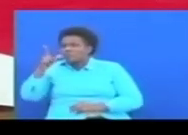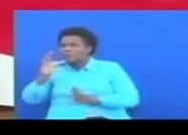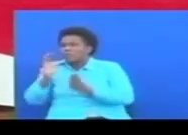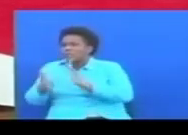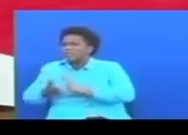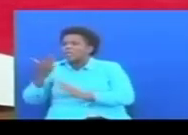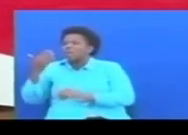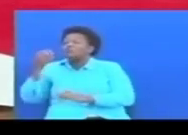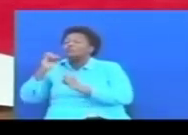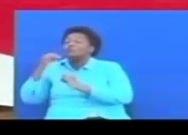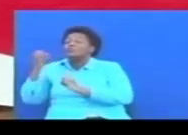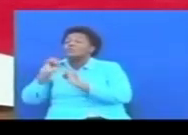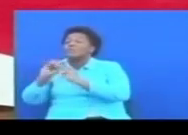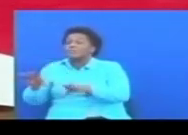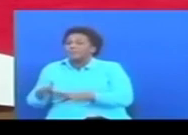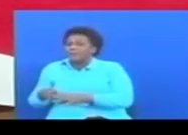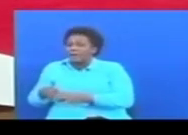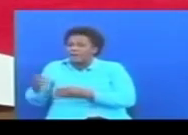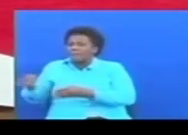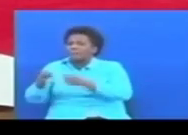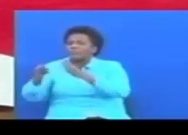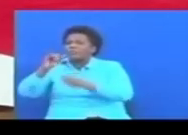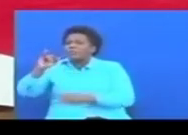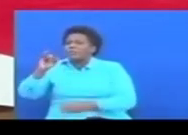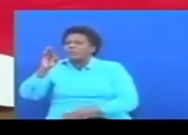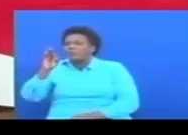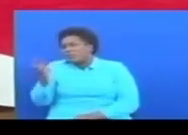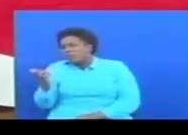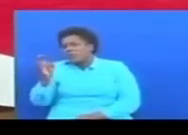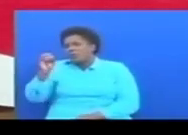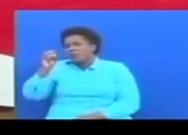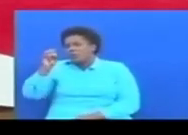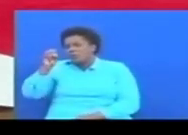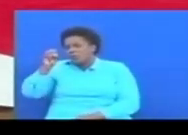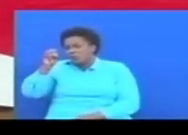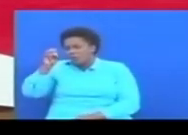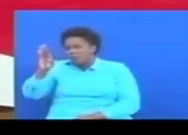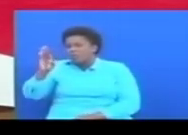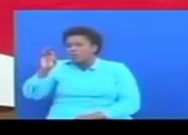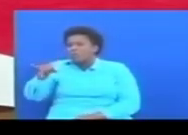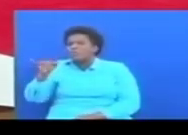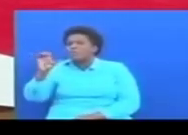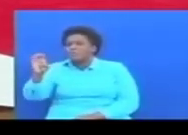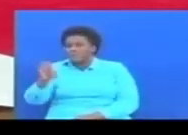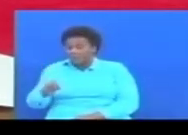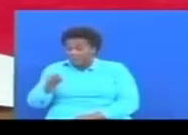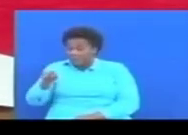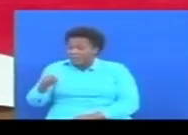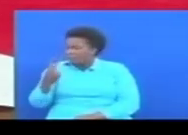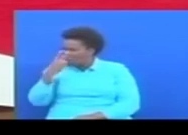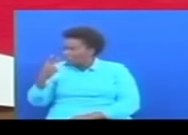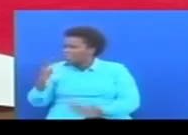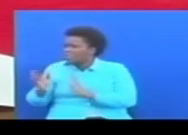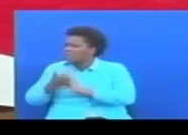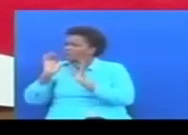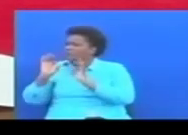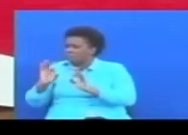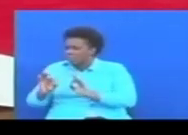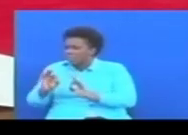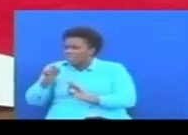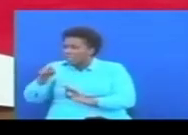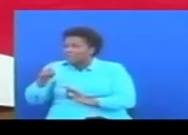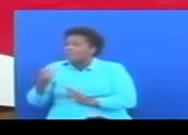mto Ibofie katika kijiji cha Ihimbo katika halmashauri ya wilaya Kilolo ambacho kingeweza kutumika kwa ufanisi zaidi na kutatua tatizo la